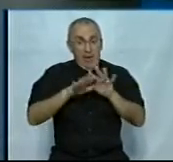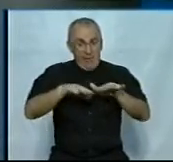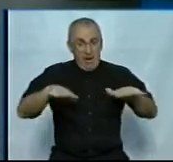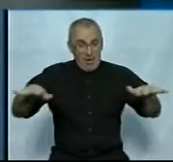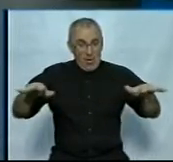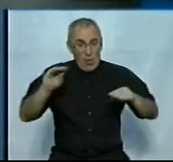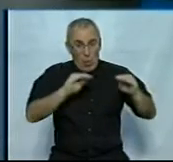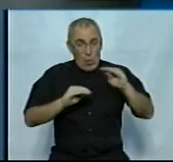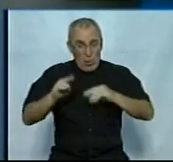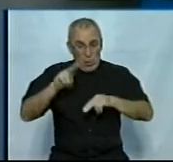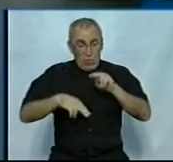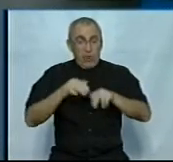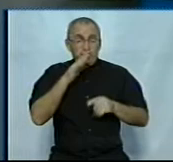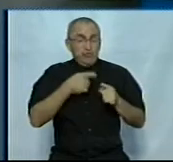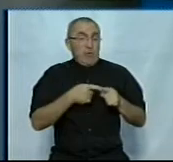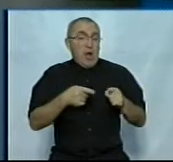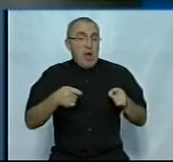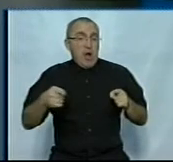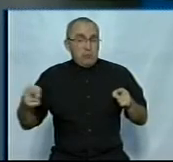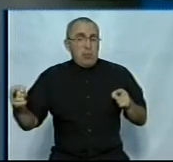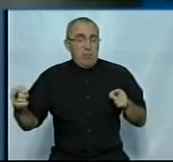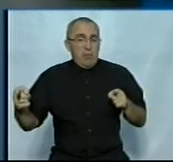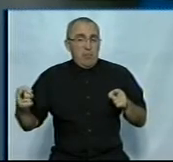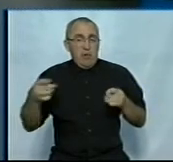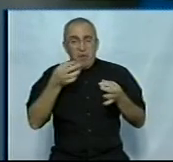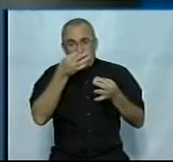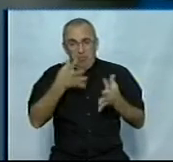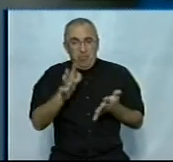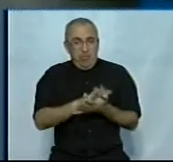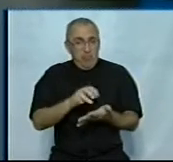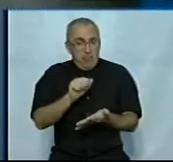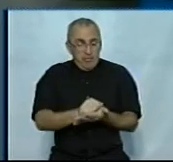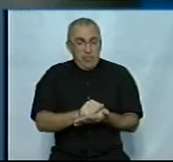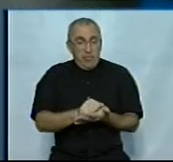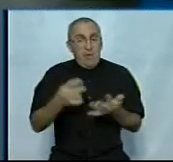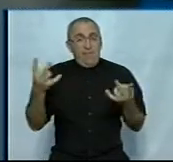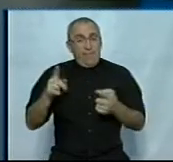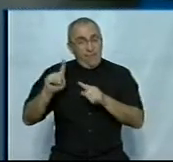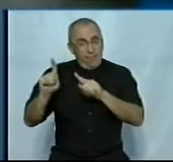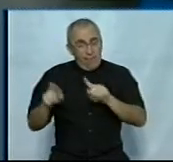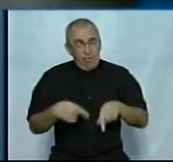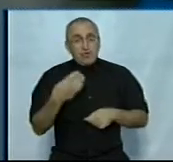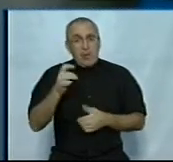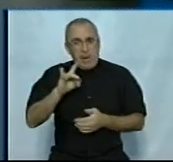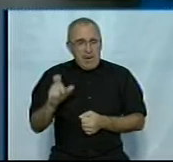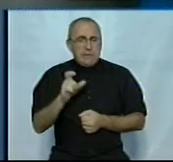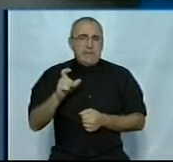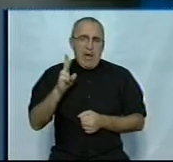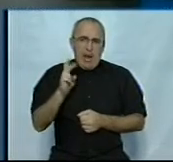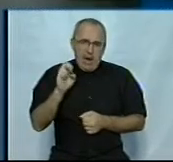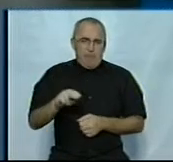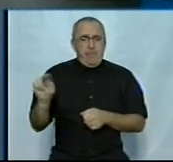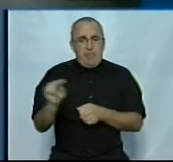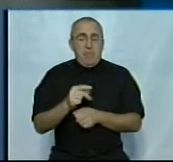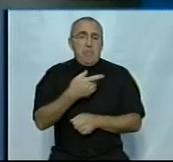сказав, вони з часом прогнили і вимагають, ще раз говорю, капітального ремонту. І